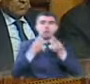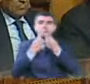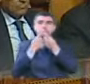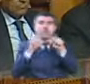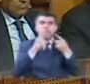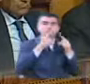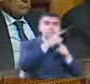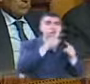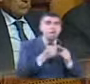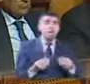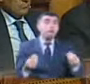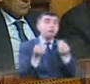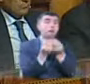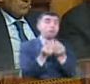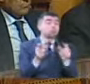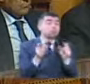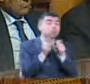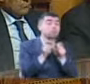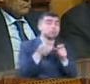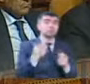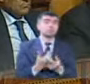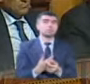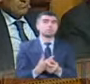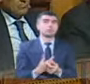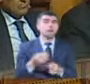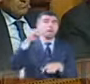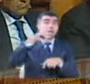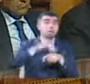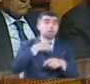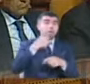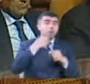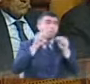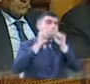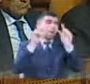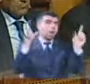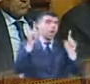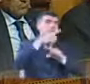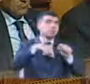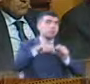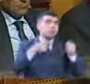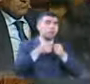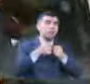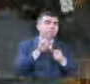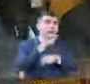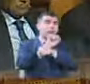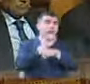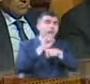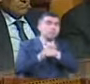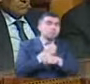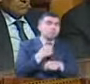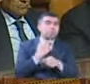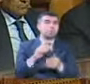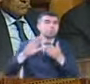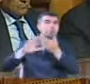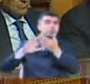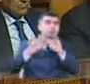اللي غيمكن لها تواكبوا، راه باقي الان مجمد. كذلك تيخص يكون رؤيه فيما يتعلق بالقطاع التعاضدي. كذلك الجمعيات